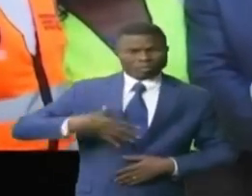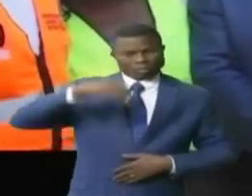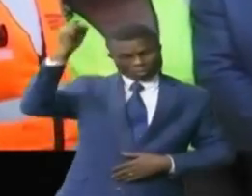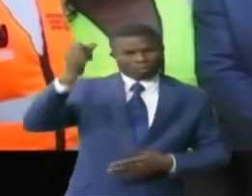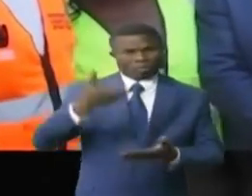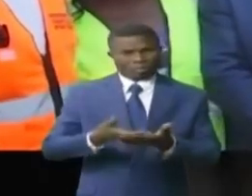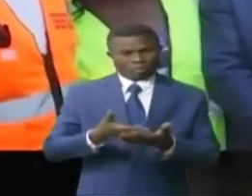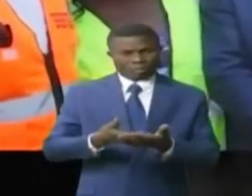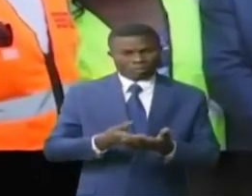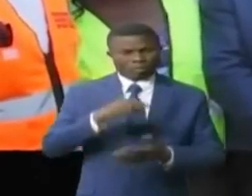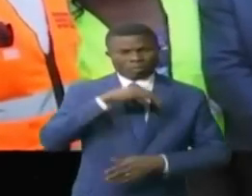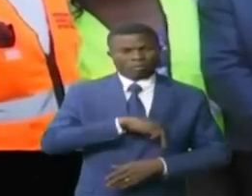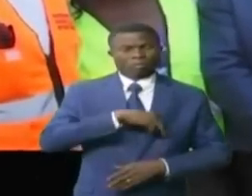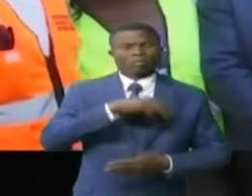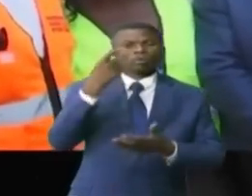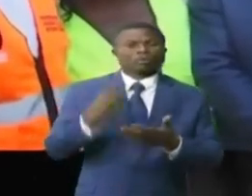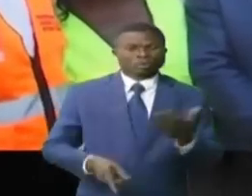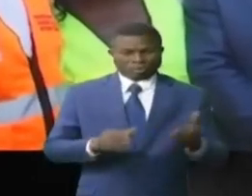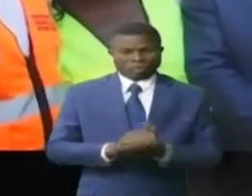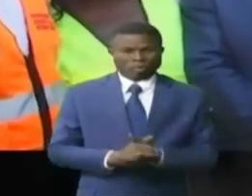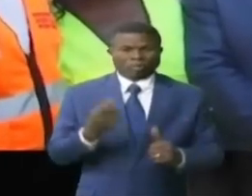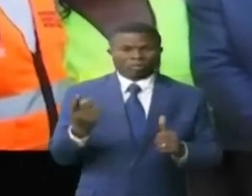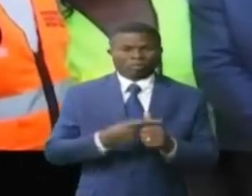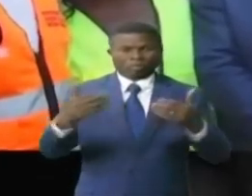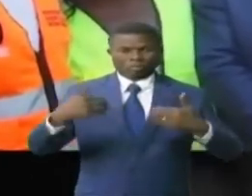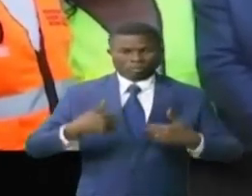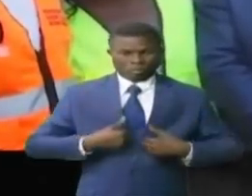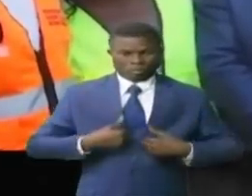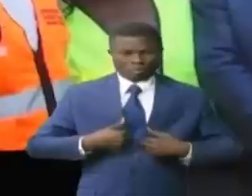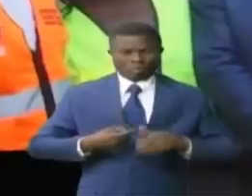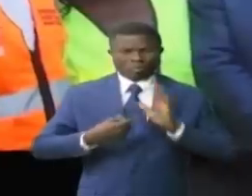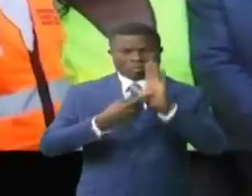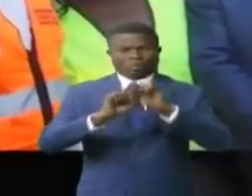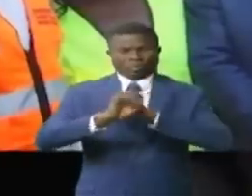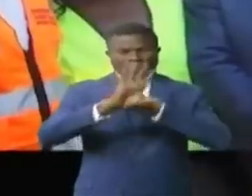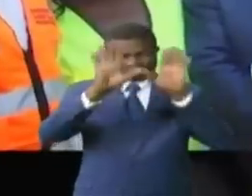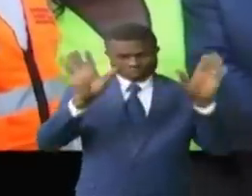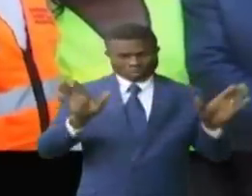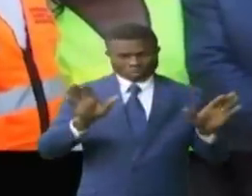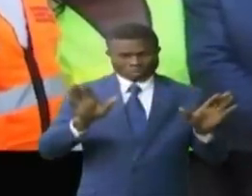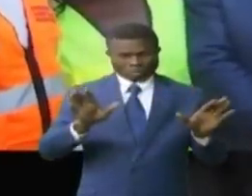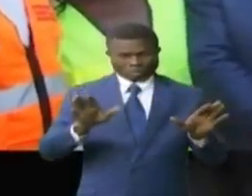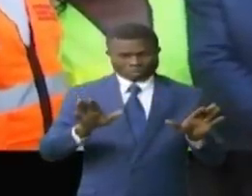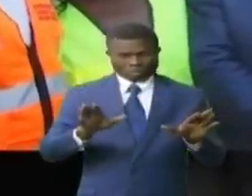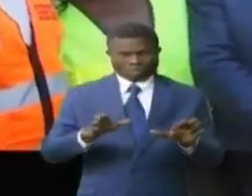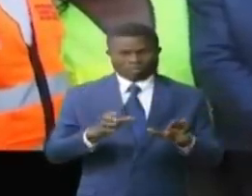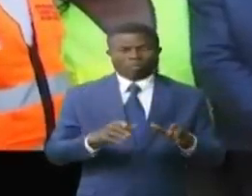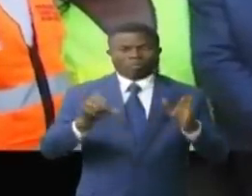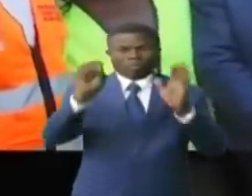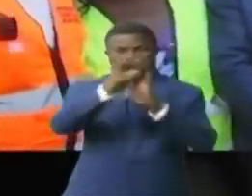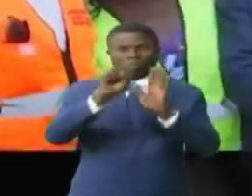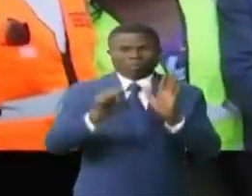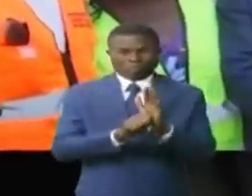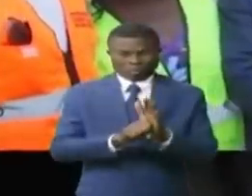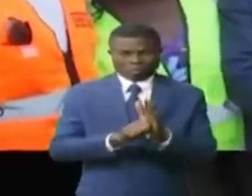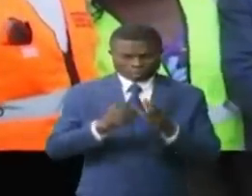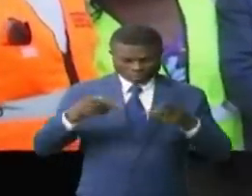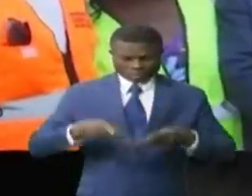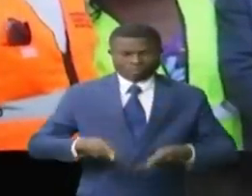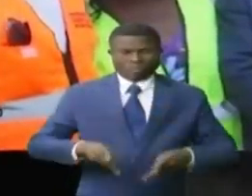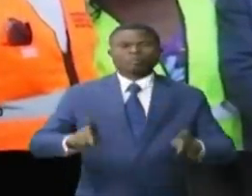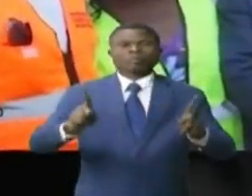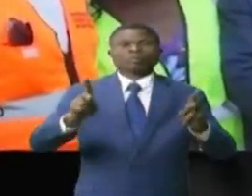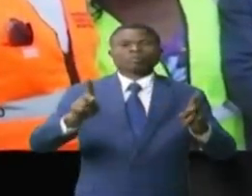Parce que la mission, c'est quoi? C'est d'avoir une traçabilité, une statistique qui va